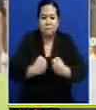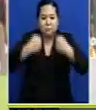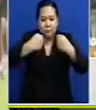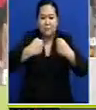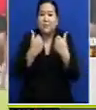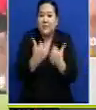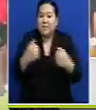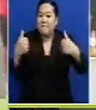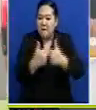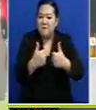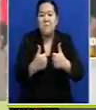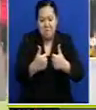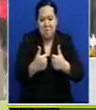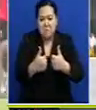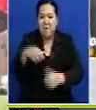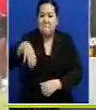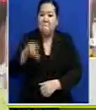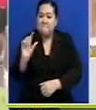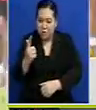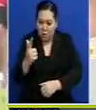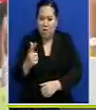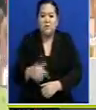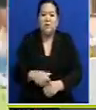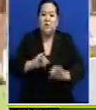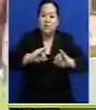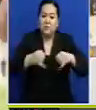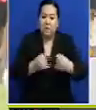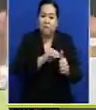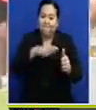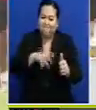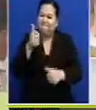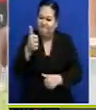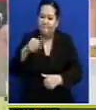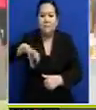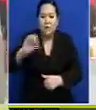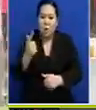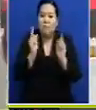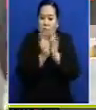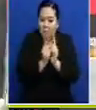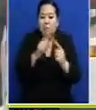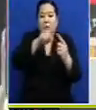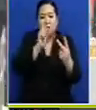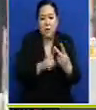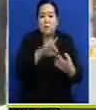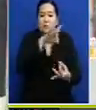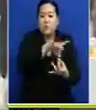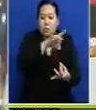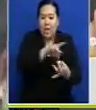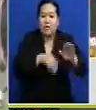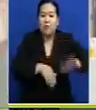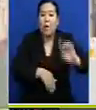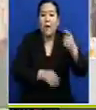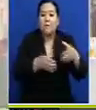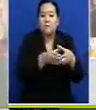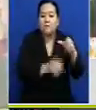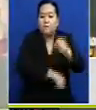ำสัปดาห์นี้ครับต้องบอกว่าเป็นการเจอกันระหว่างทีมจ่าฝูง SCG เมืองทองยูไนเต็ดจะเปิดบ้านรับการมาเยือนของทีมน้องใหม่